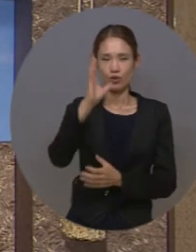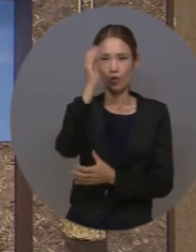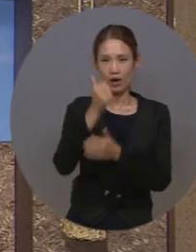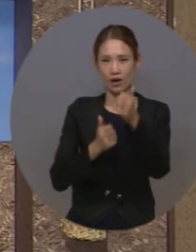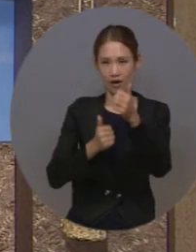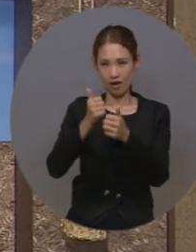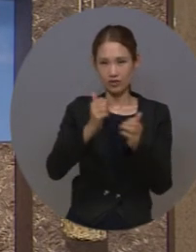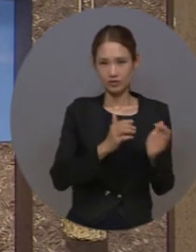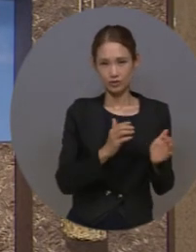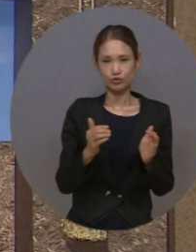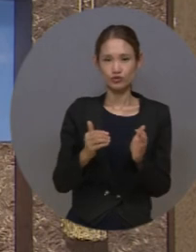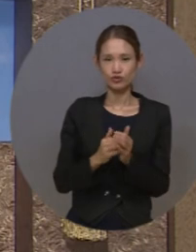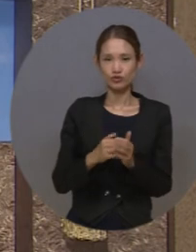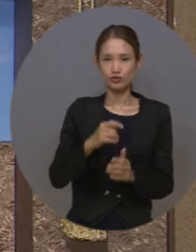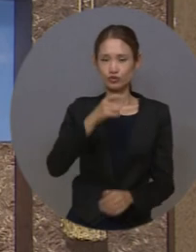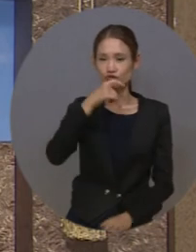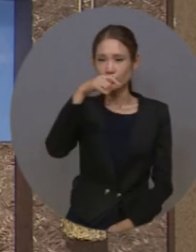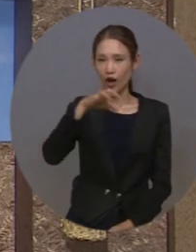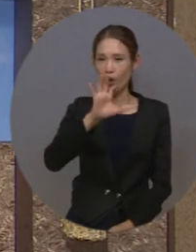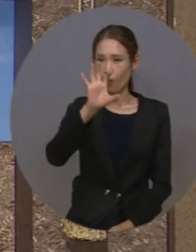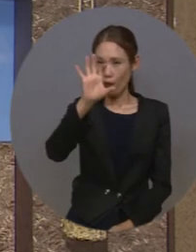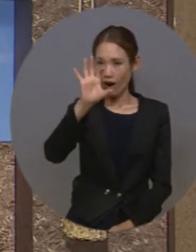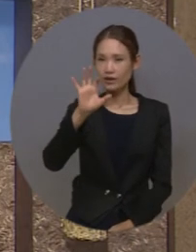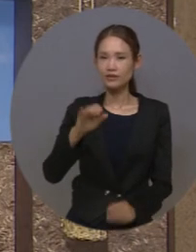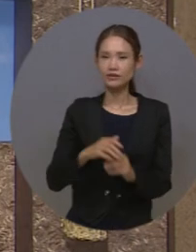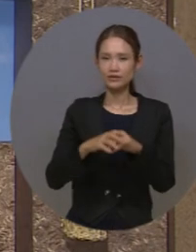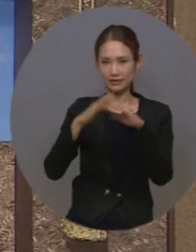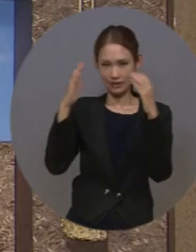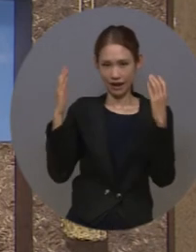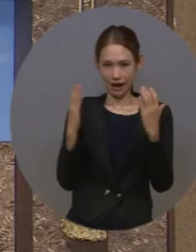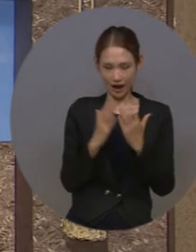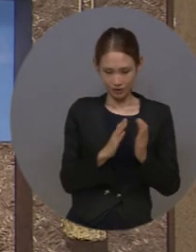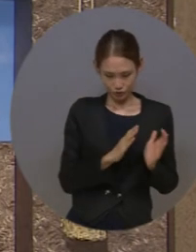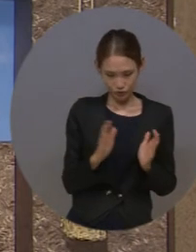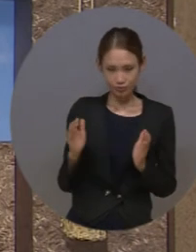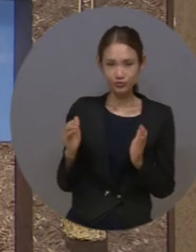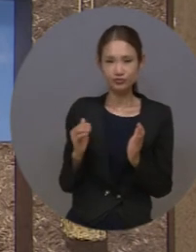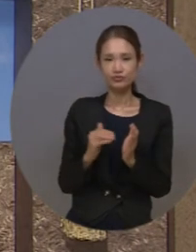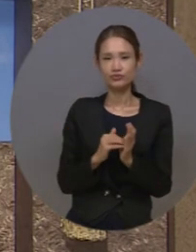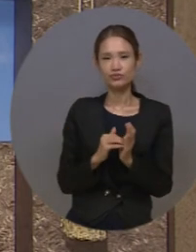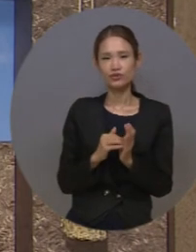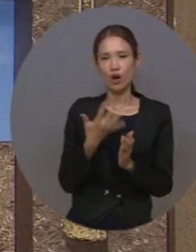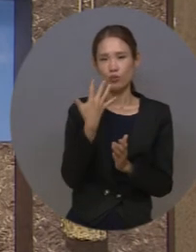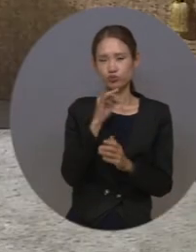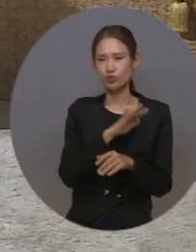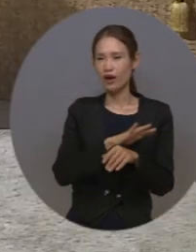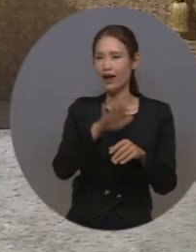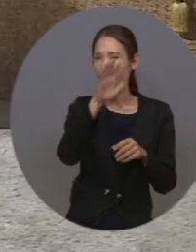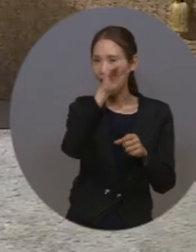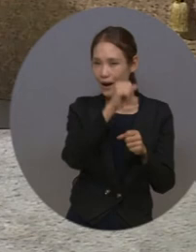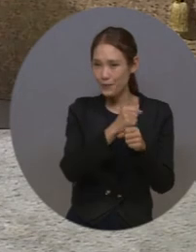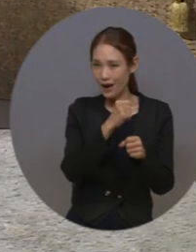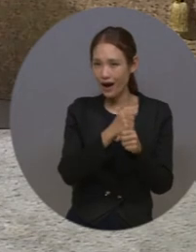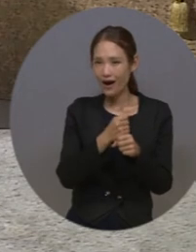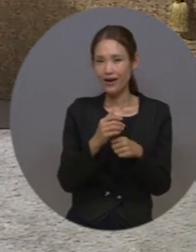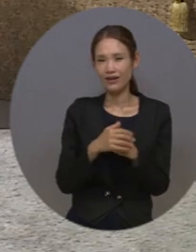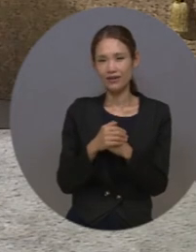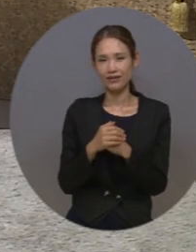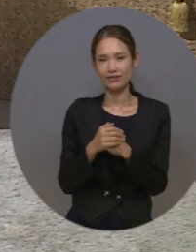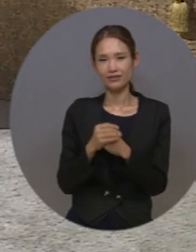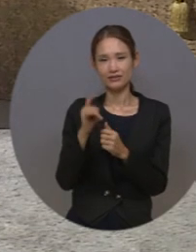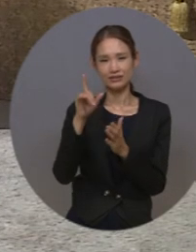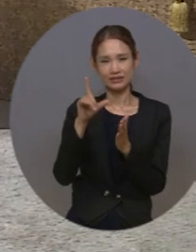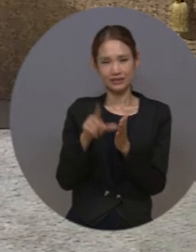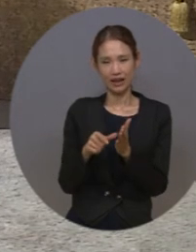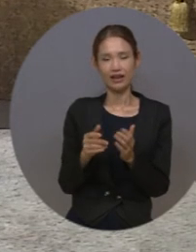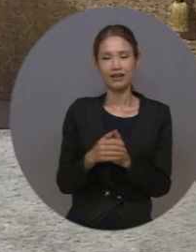경기를 피해서 수원에 있는 화장실을 엄청나게 잘 준비를 했습니다. 물론 너무 잘 만들어서 일부 그